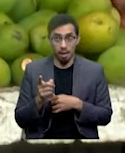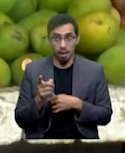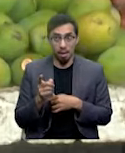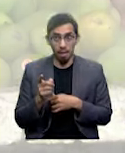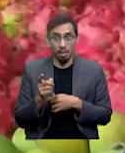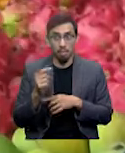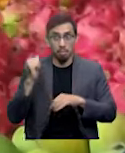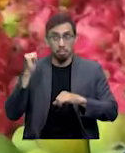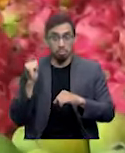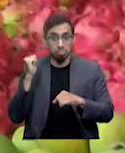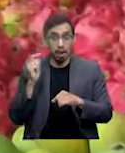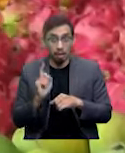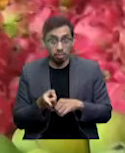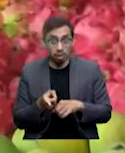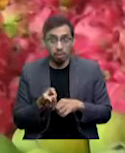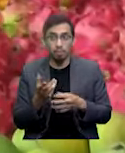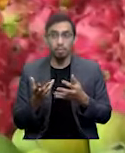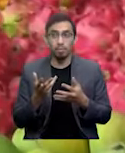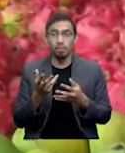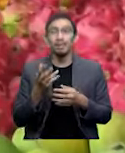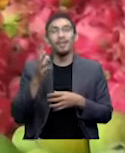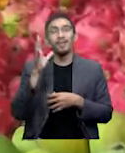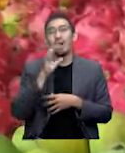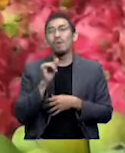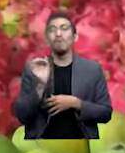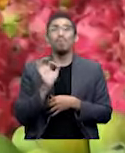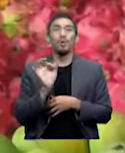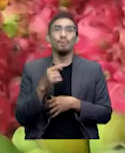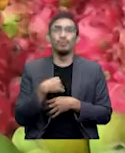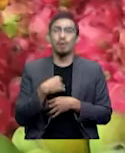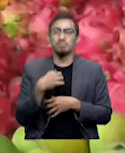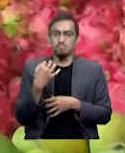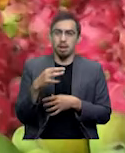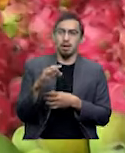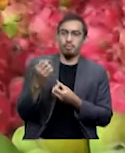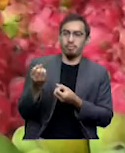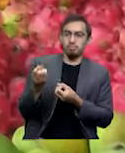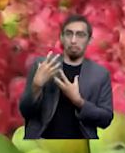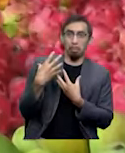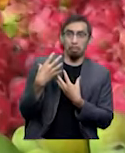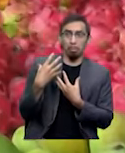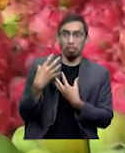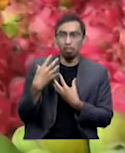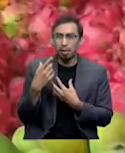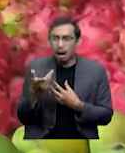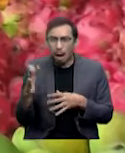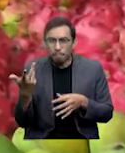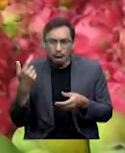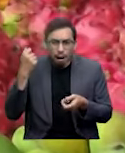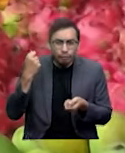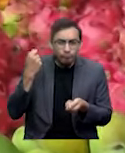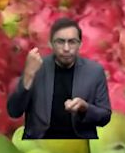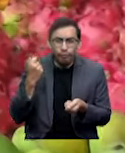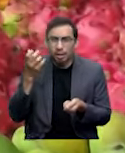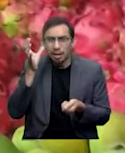berbahaya? Belum tahu, Pak. Karena baru tahu ini malah ada residu apa? Pestisida. Untuk